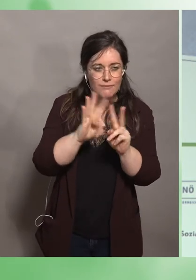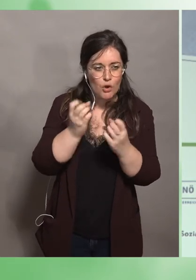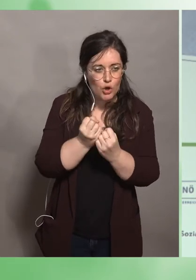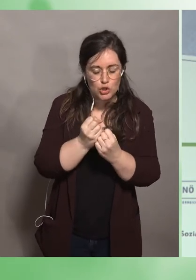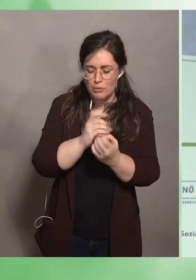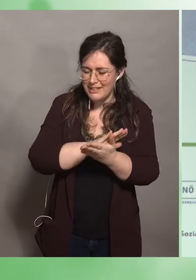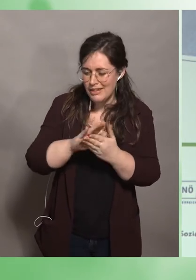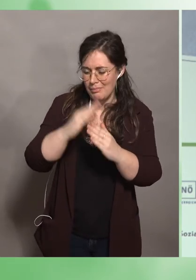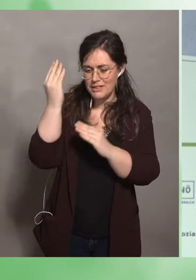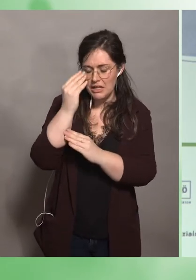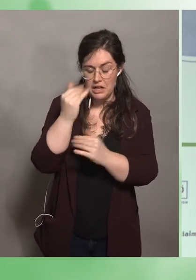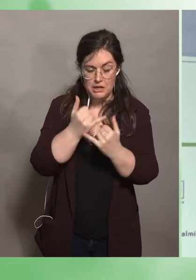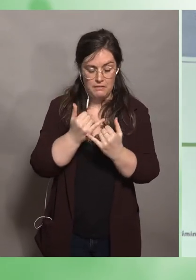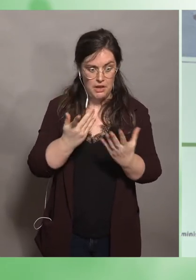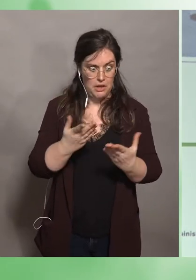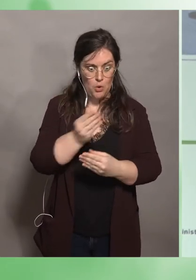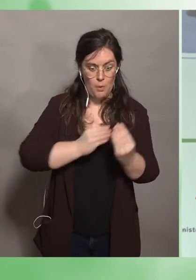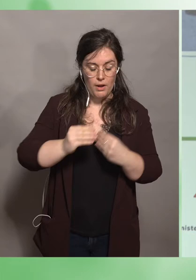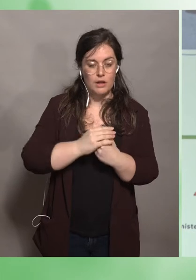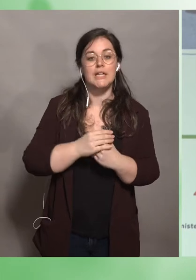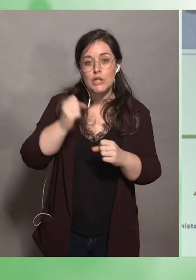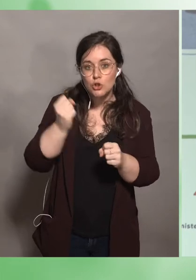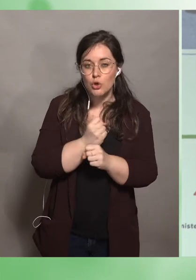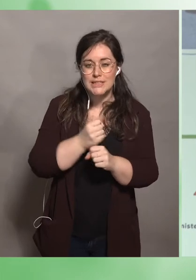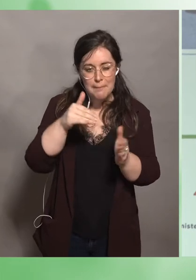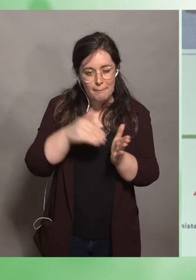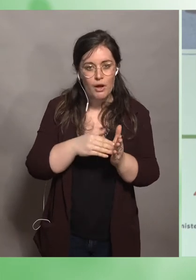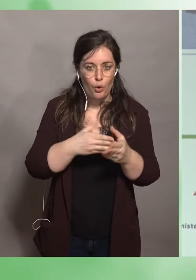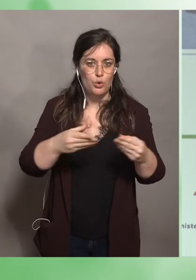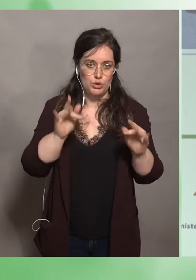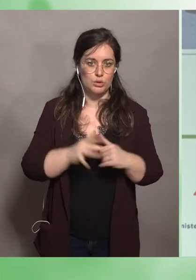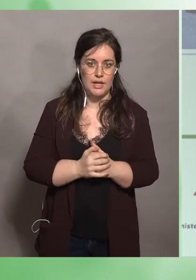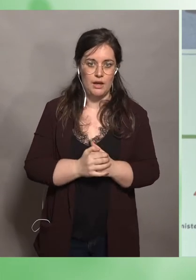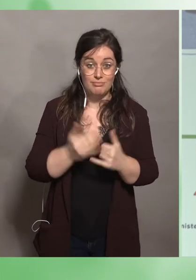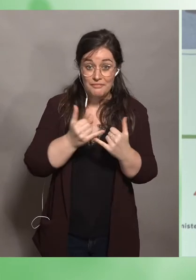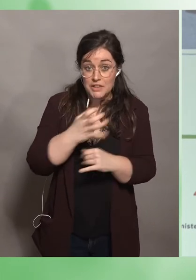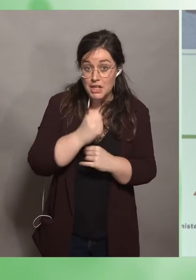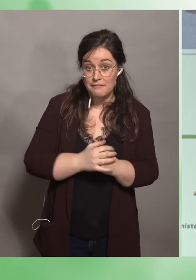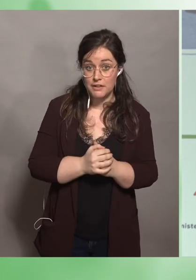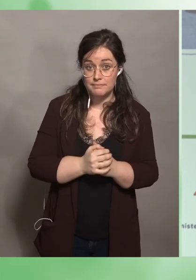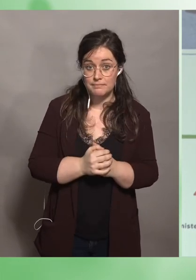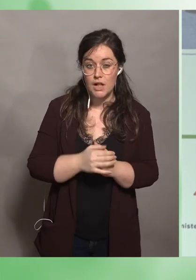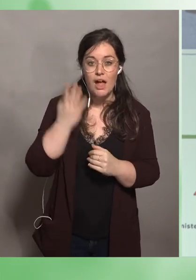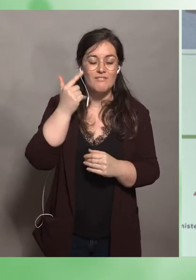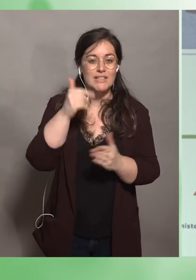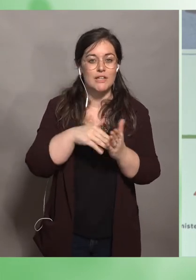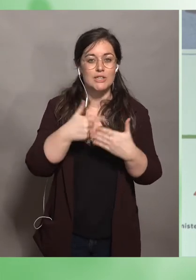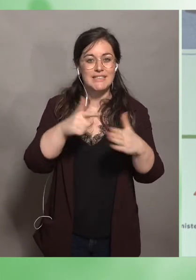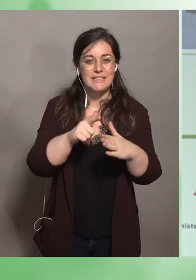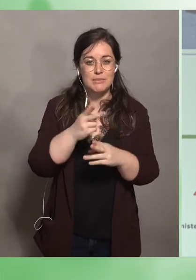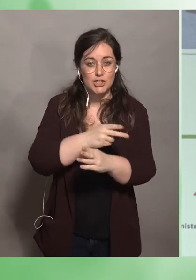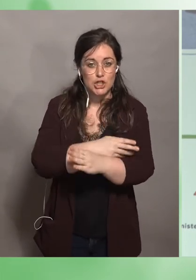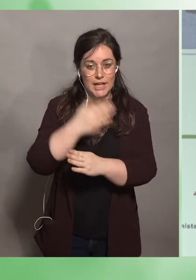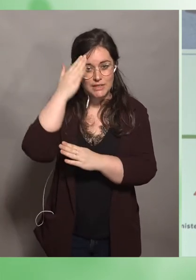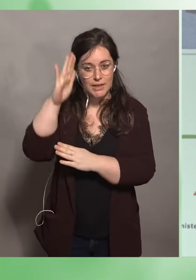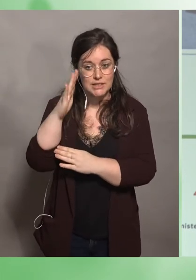damit konfrontiert sein werden. Und trotzdem müssen Sie eine Lösung parat haben. Wie geht das? Wie schafft man das? Ich war 2017 bei der Staatsmeisterschaft